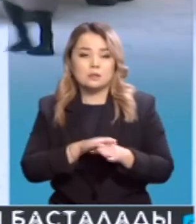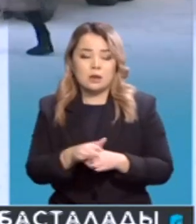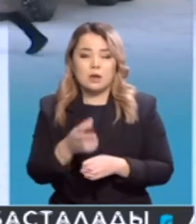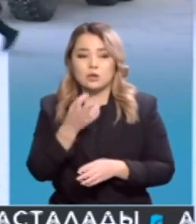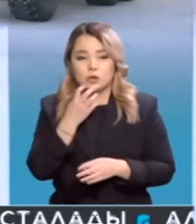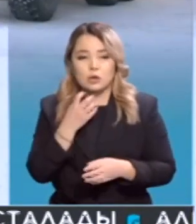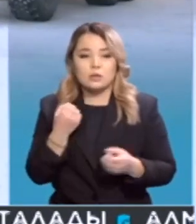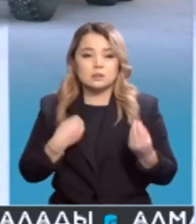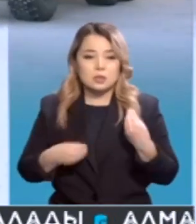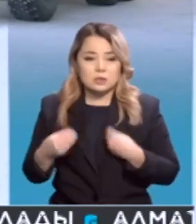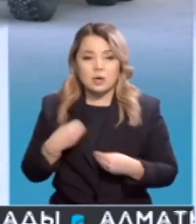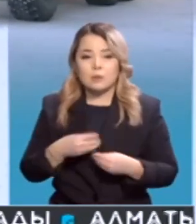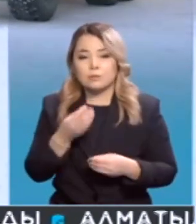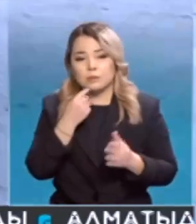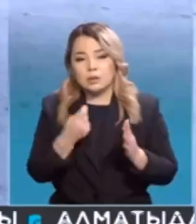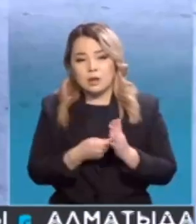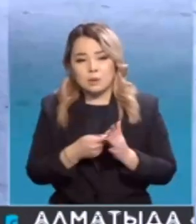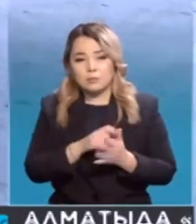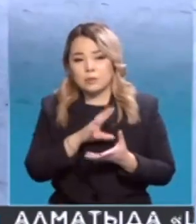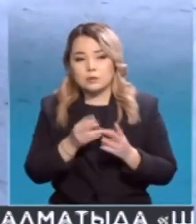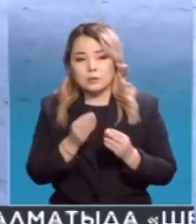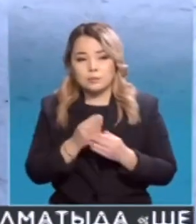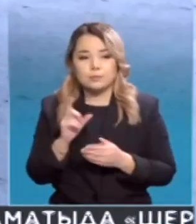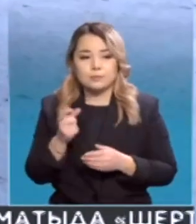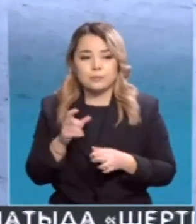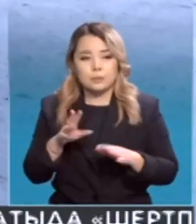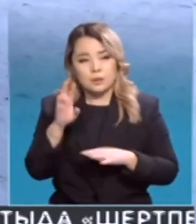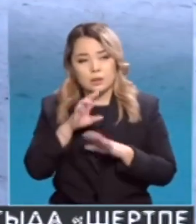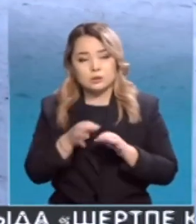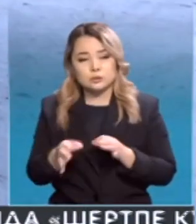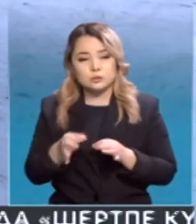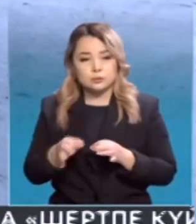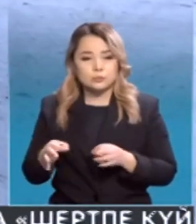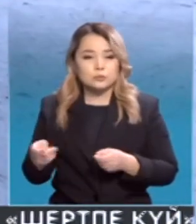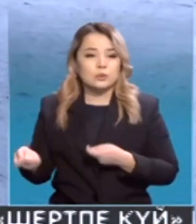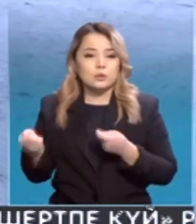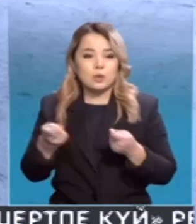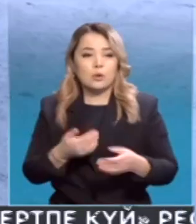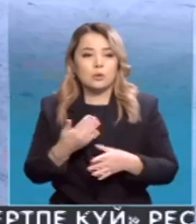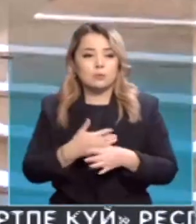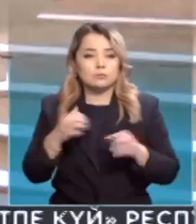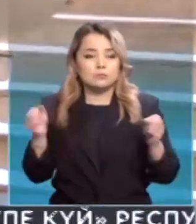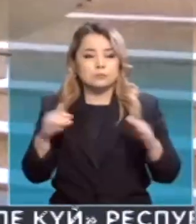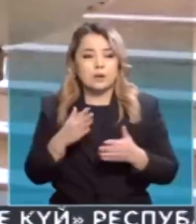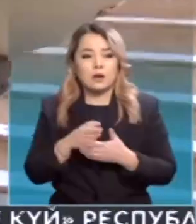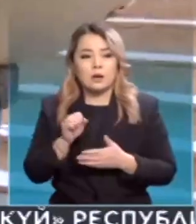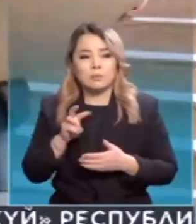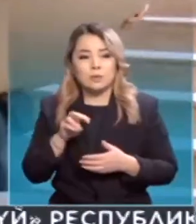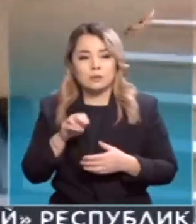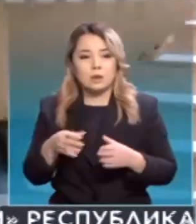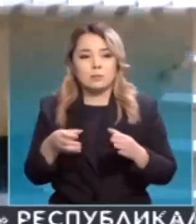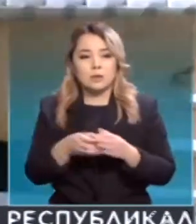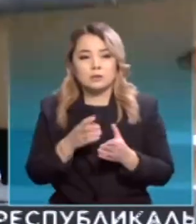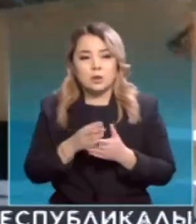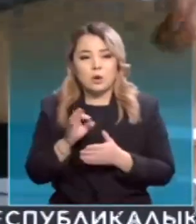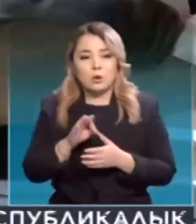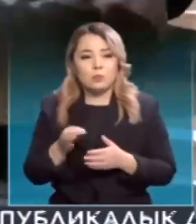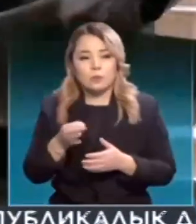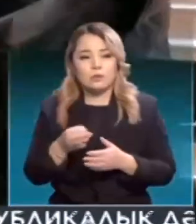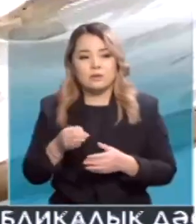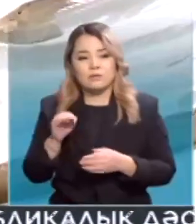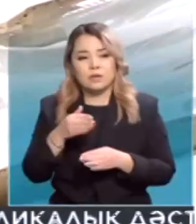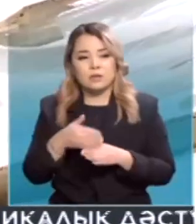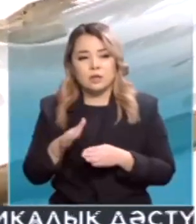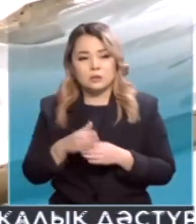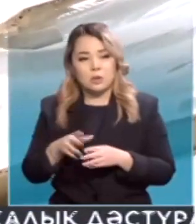Жылуын да, киімін де, тамағын да бәрі бар. Екібастұзға еліміздің түкпір-түкпірінен көмек келіп жатыр. Аманат партиясының облыстық филиалы күн сайын